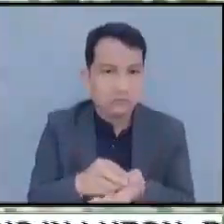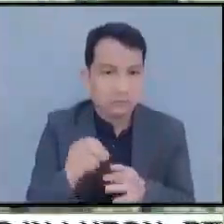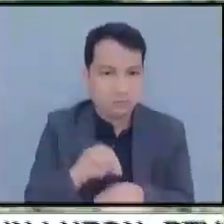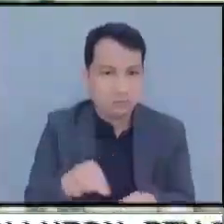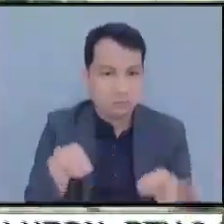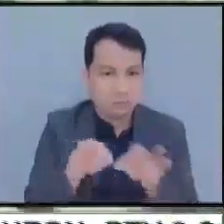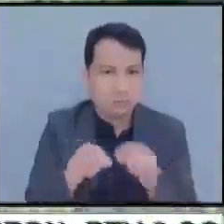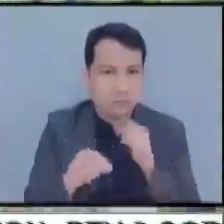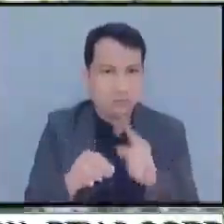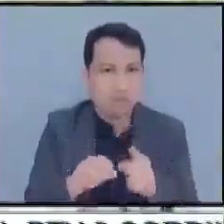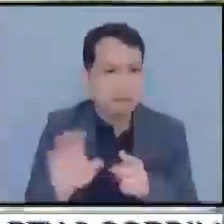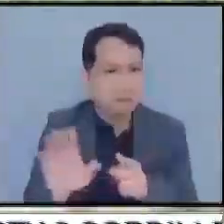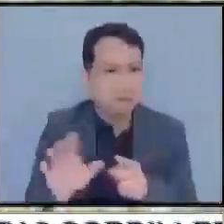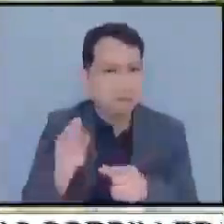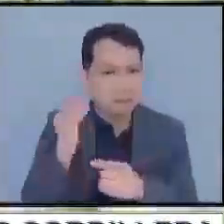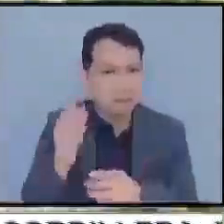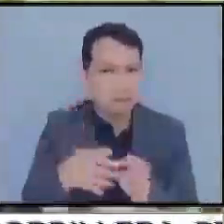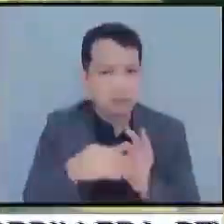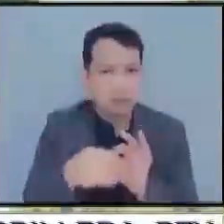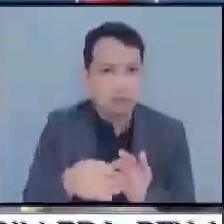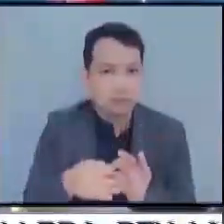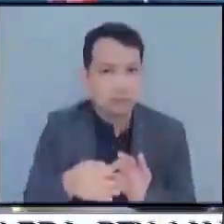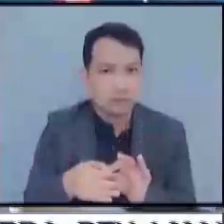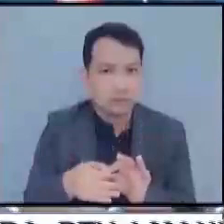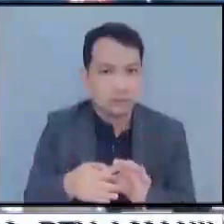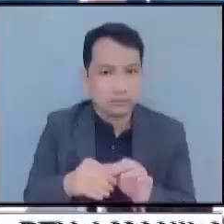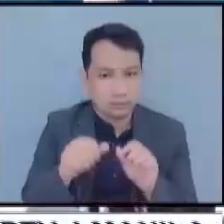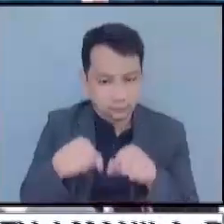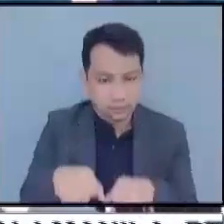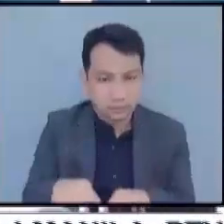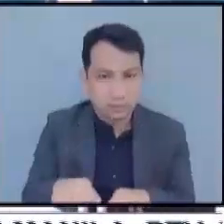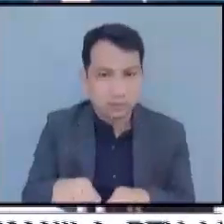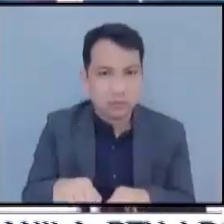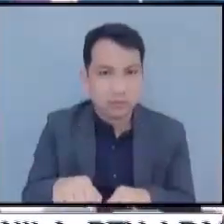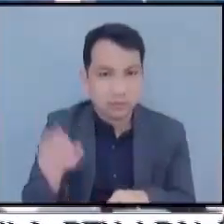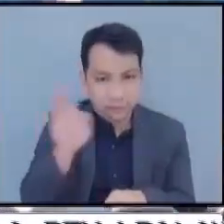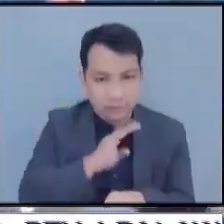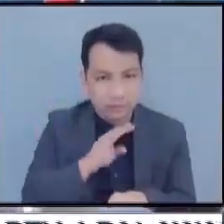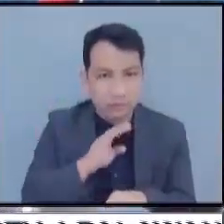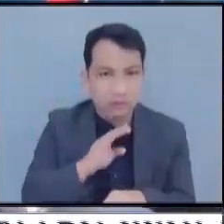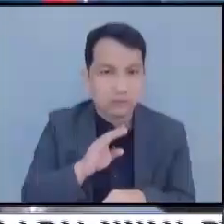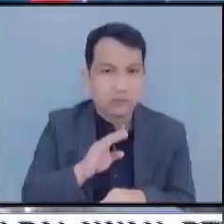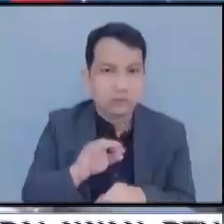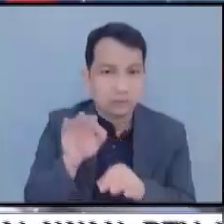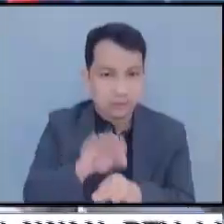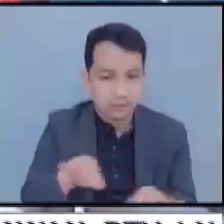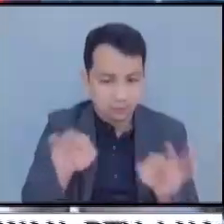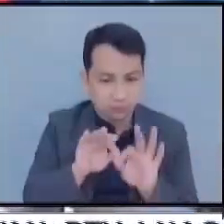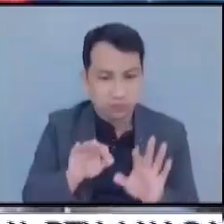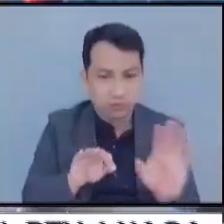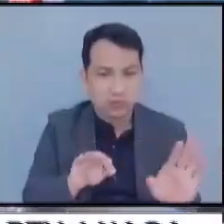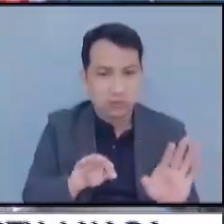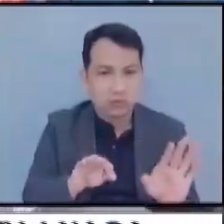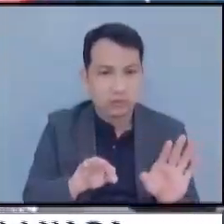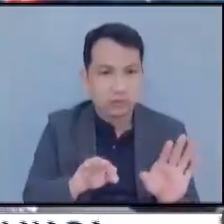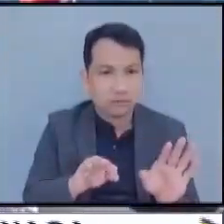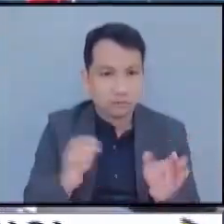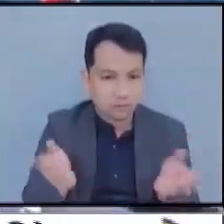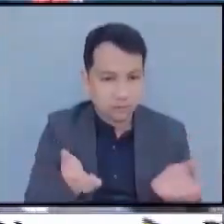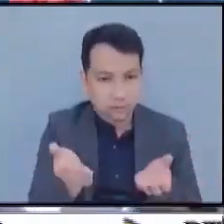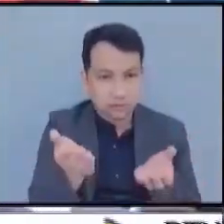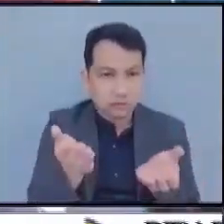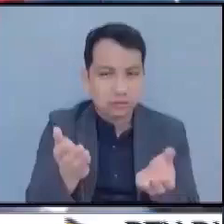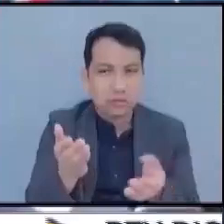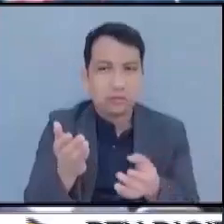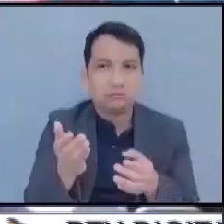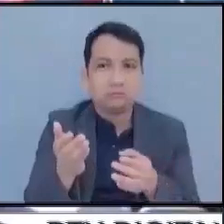dahil ito ay nakakasira sa marine resources sa lugar. Importante sa mga Pilipino mga isda ang bawat pagpalaot nito sa dagat dahil ito